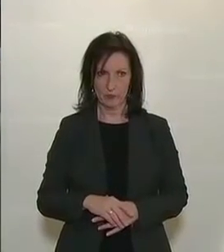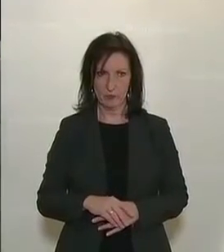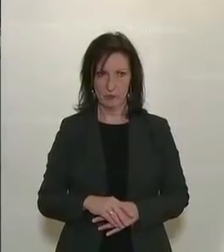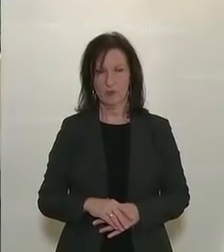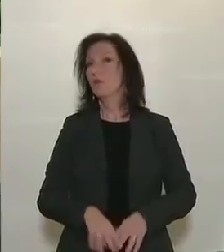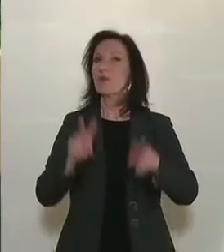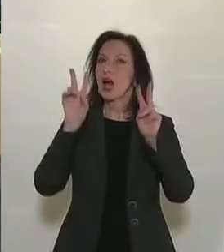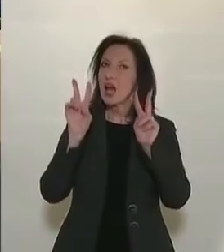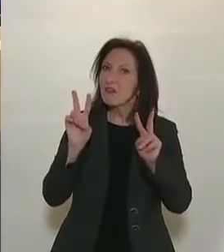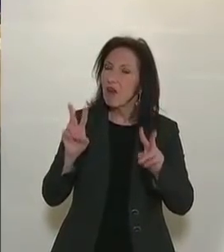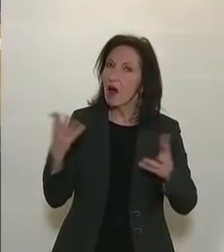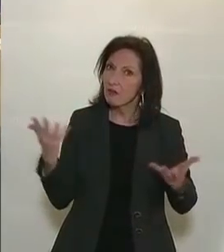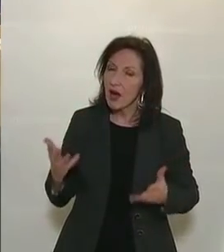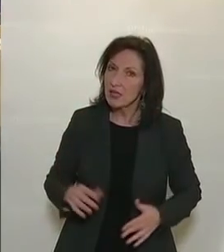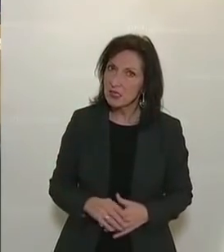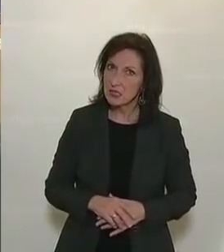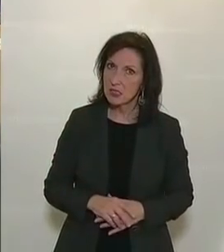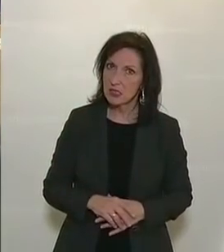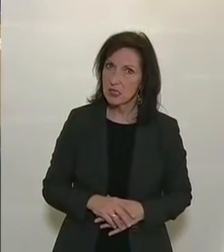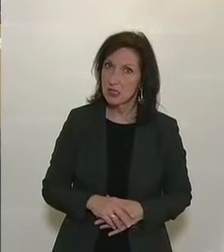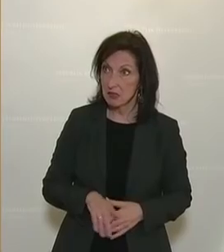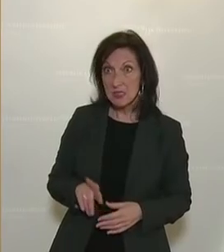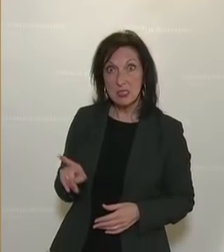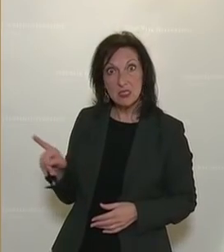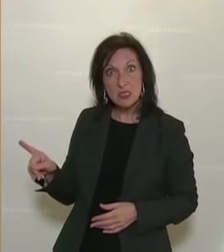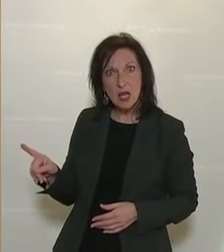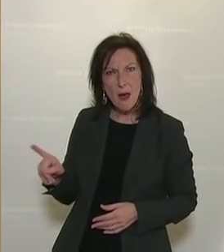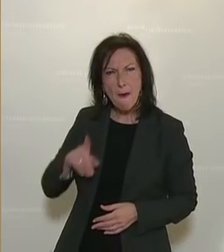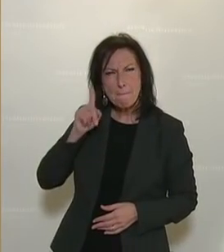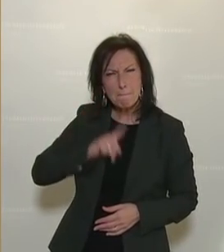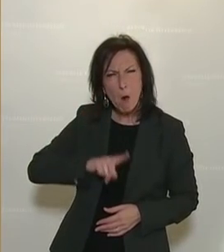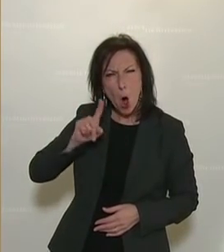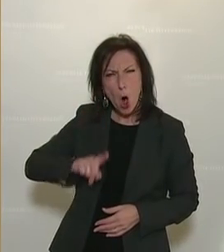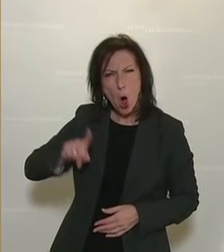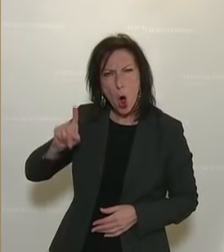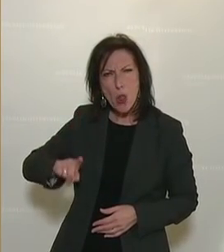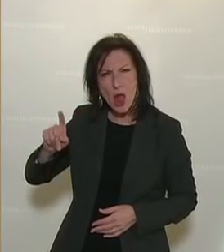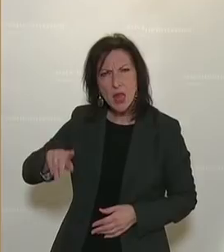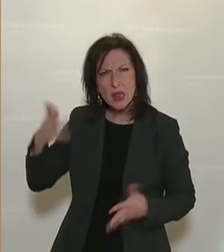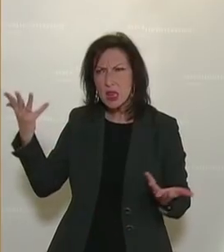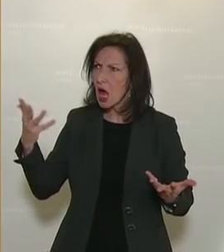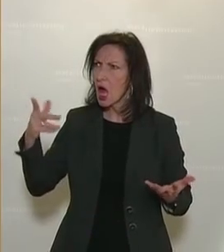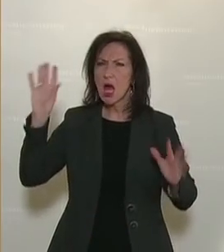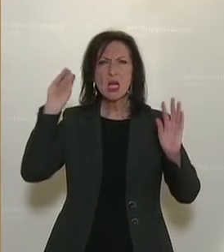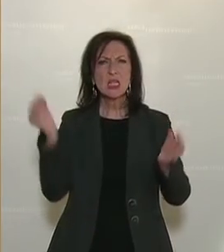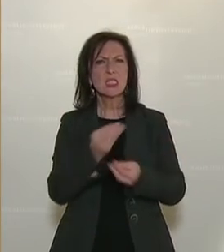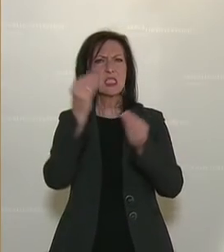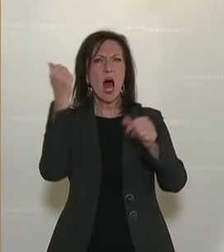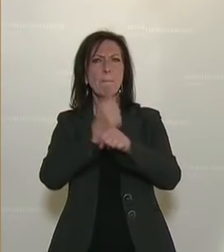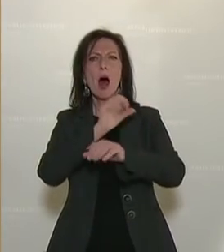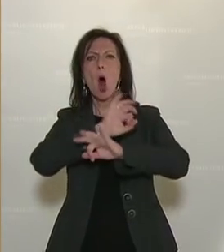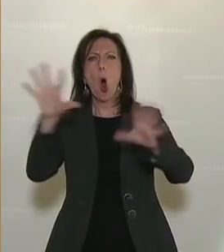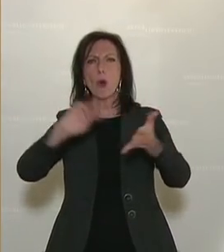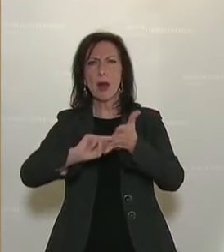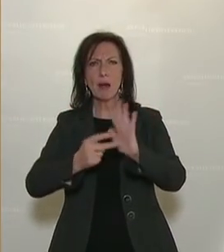Und in Wahrheit ist es ja so, dass Sie seit Monaten im Blindflug unterwegs ist. Seit Monaten haben